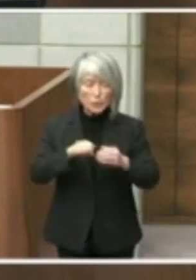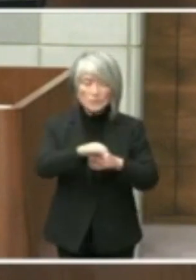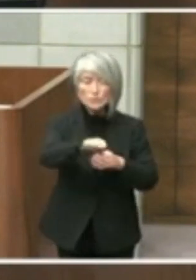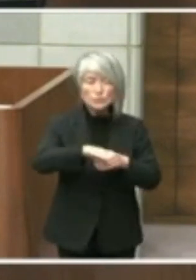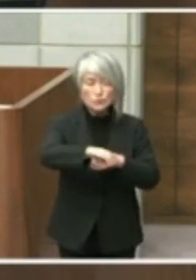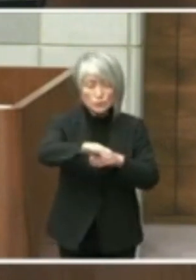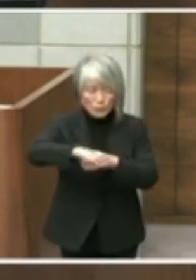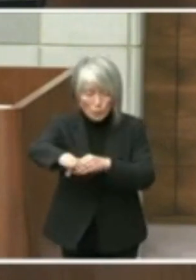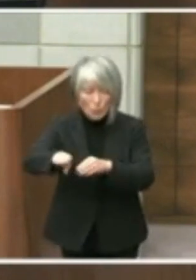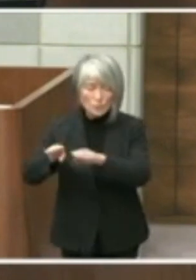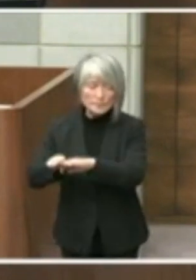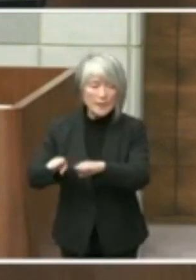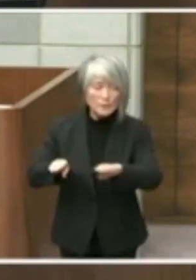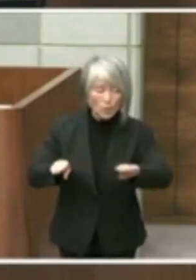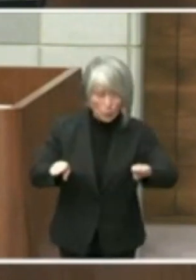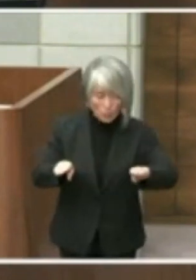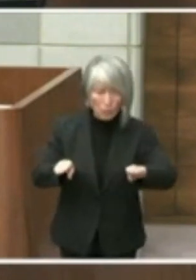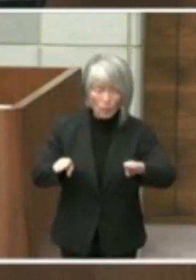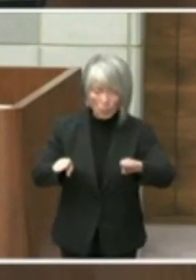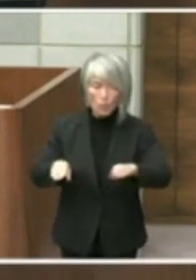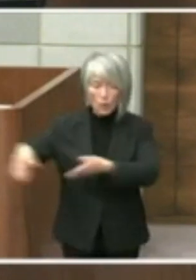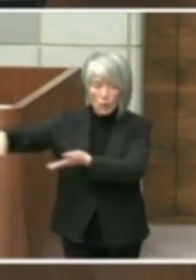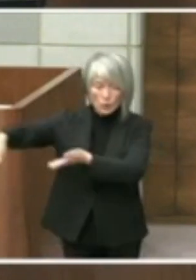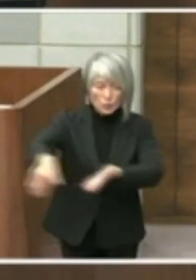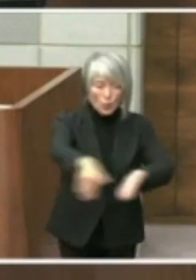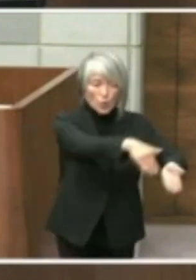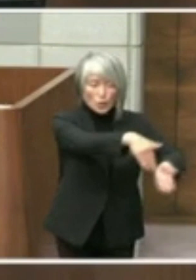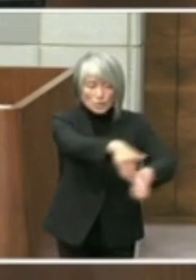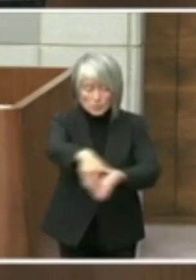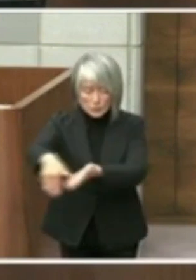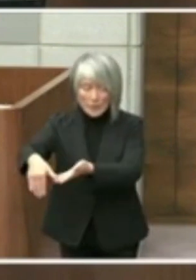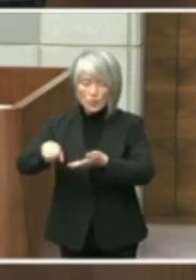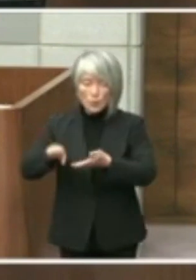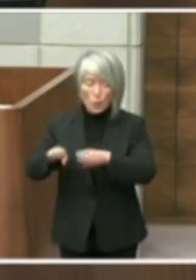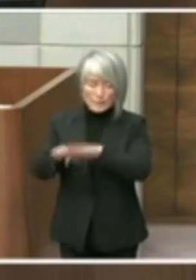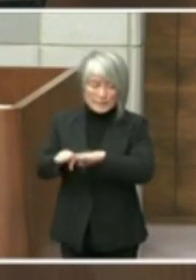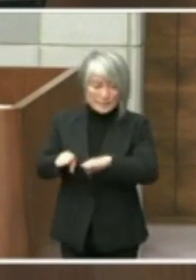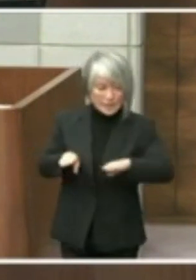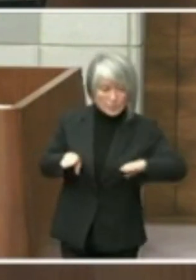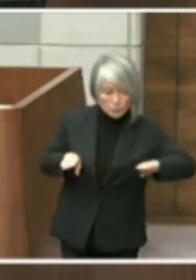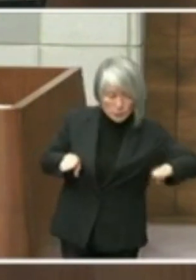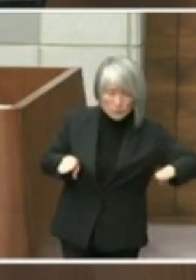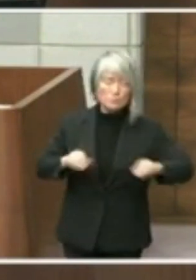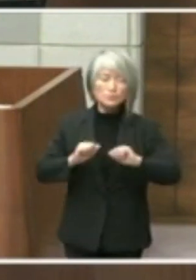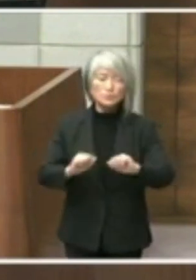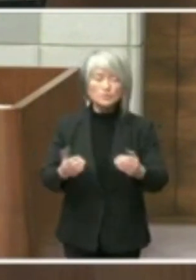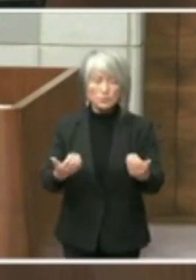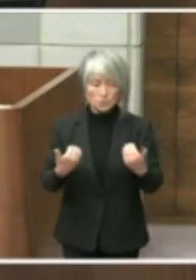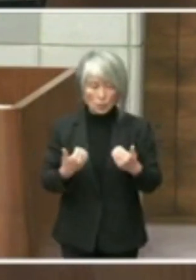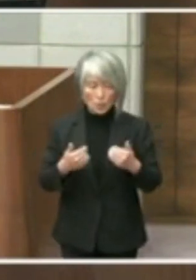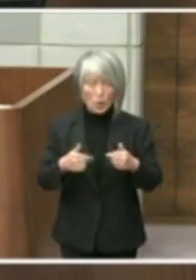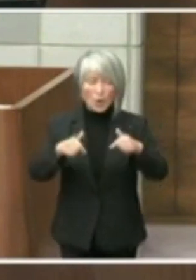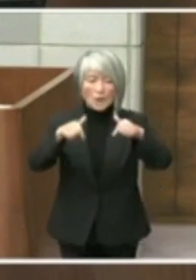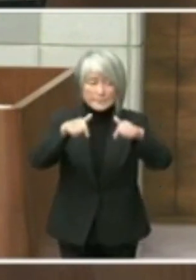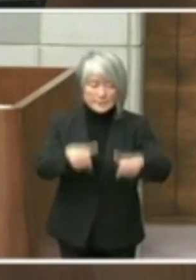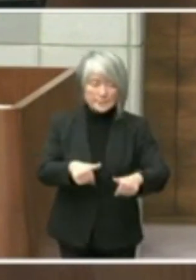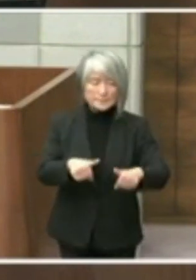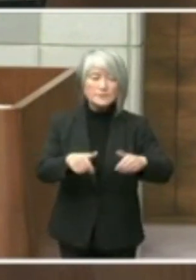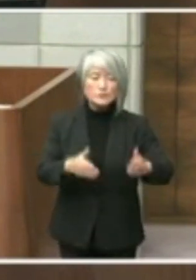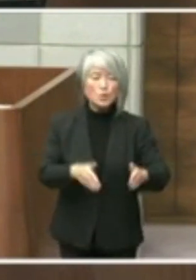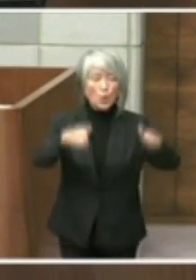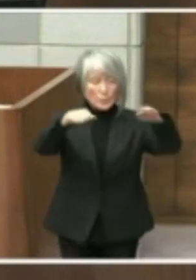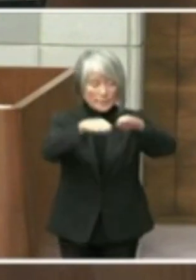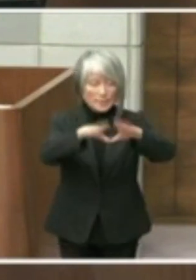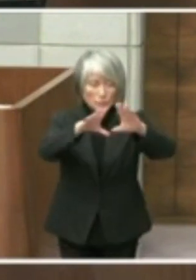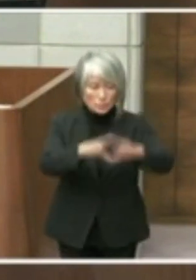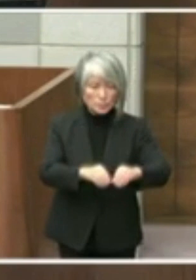路に向けて横一列に配置する必要があるため、西庁舎の跡地だけでは敷